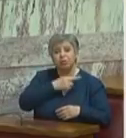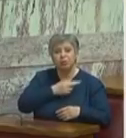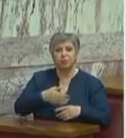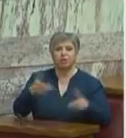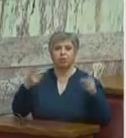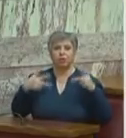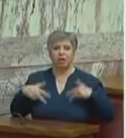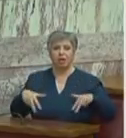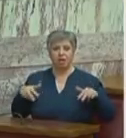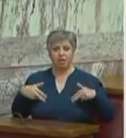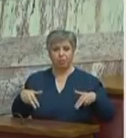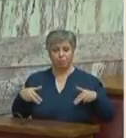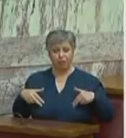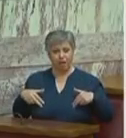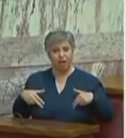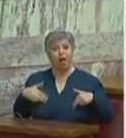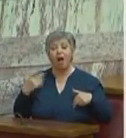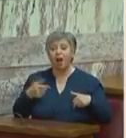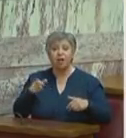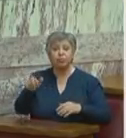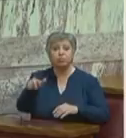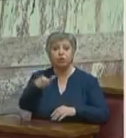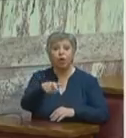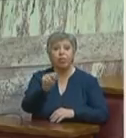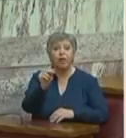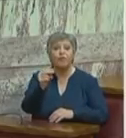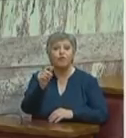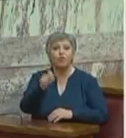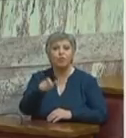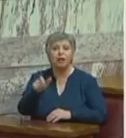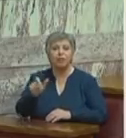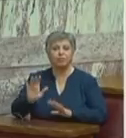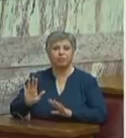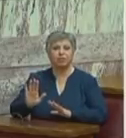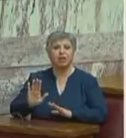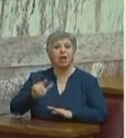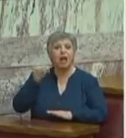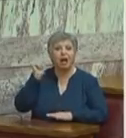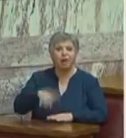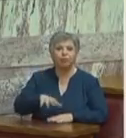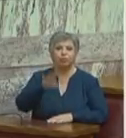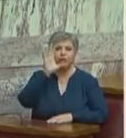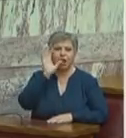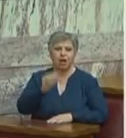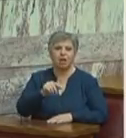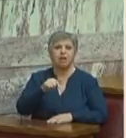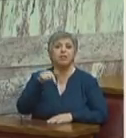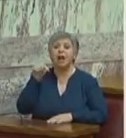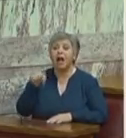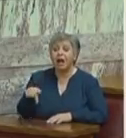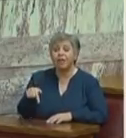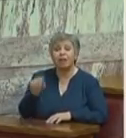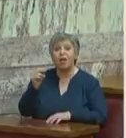αλλά έχετε κι εσείς ευθύνη, γιατί ψηφίζετε στο πλαίσιο μιας δικαστικής αρμοδιότητας της Βουλής, την